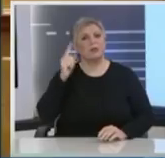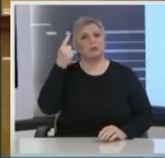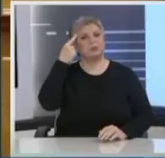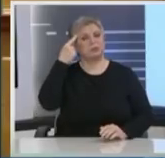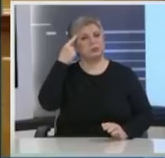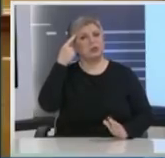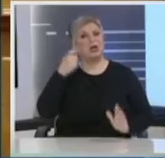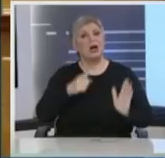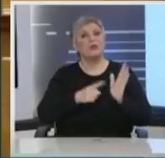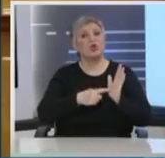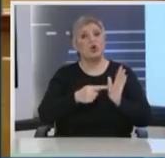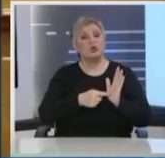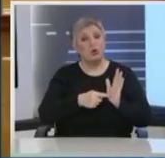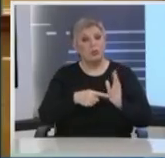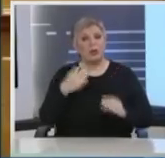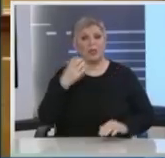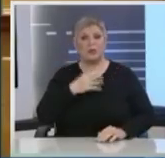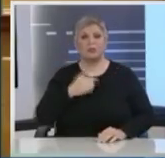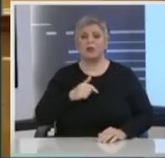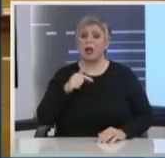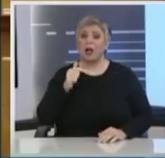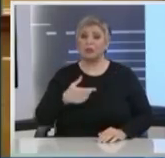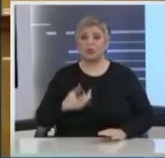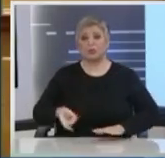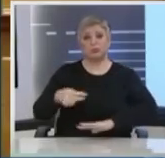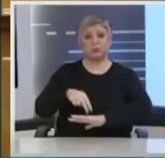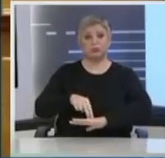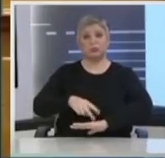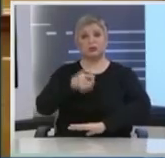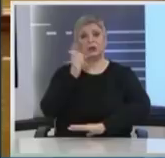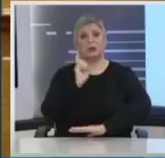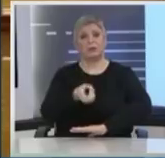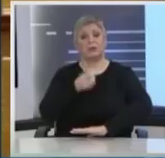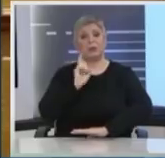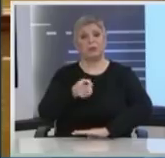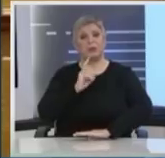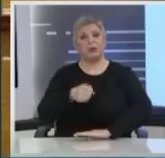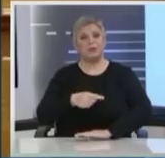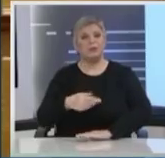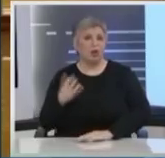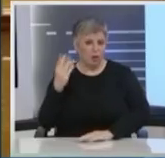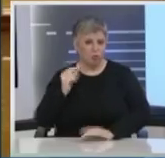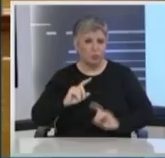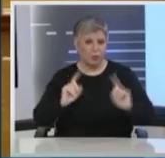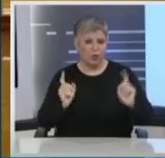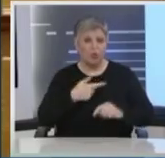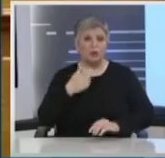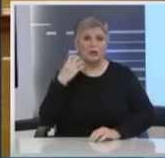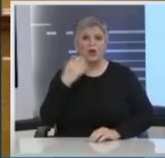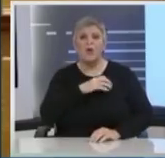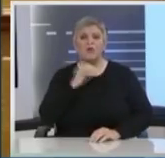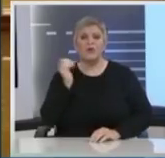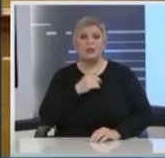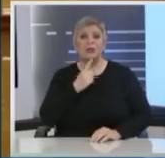νόμου να έρχεται εδώ και να κουνάει το δάχτυλο. Ακούσαμε όλοι σήμερα τον κύριο Βενιζέλο, ο οποίος τι